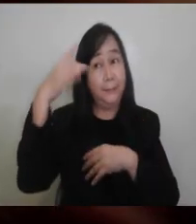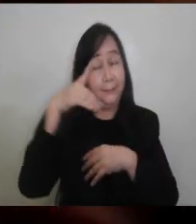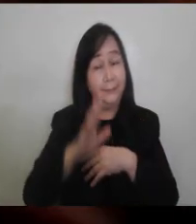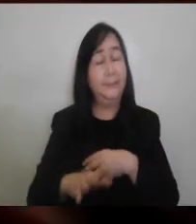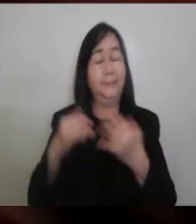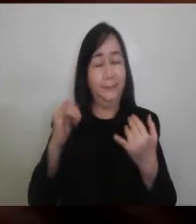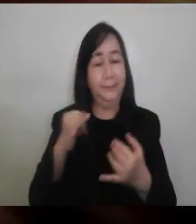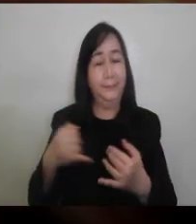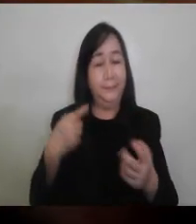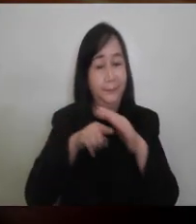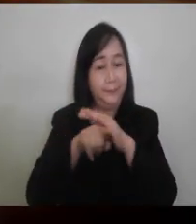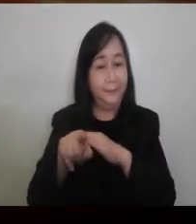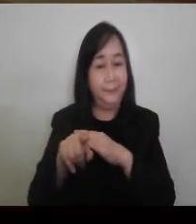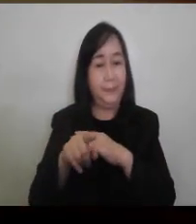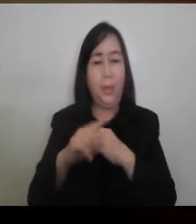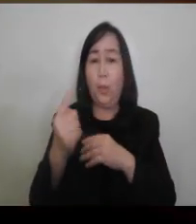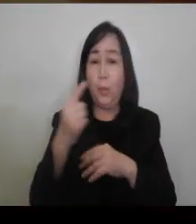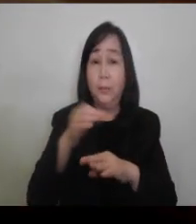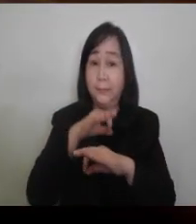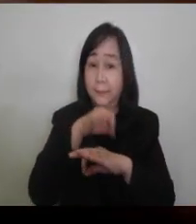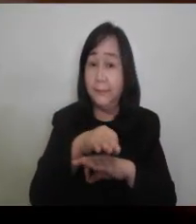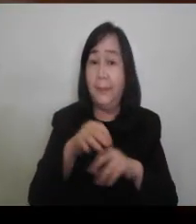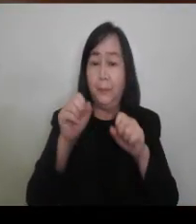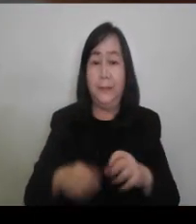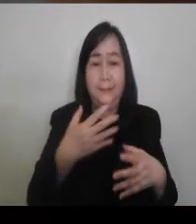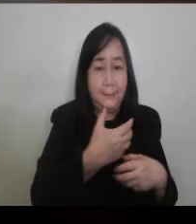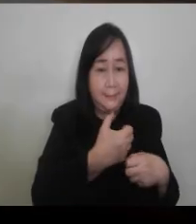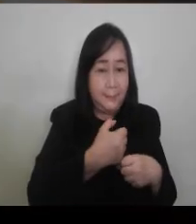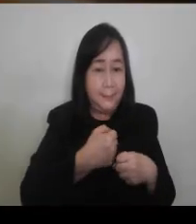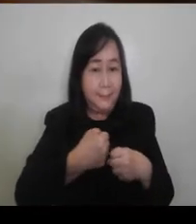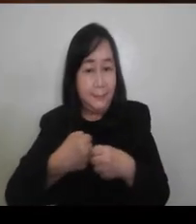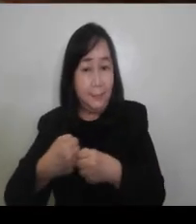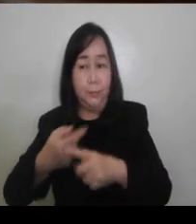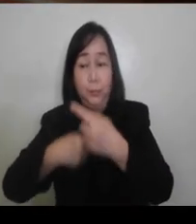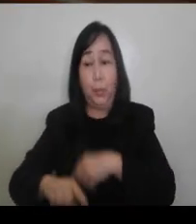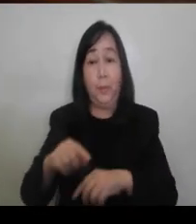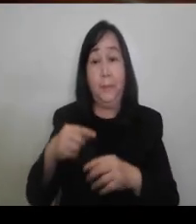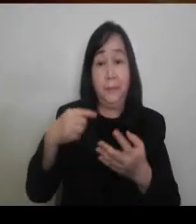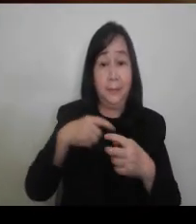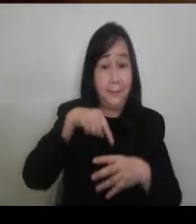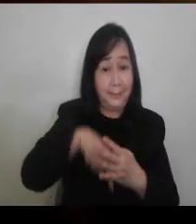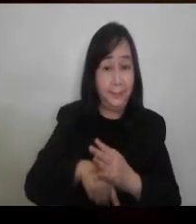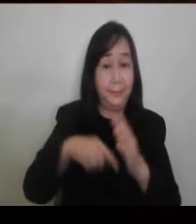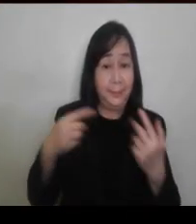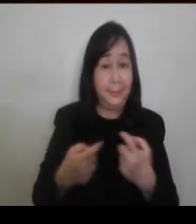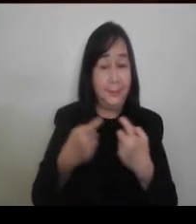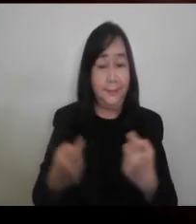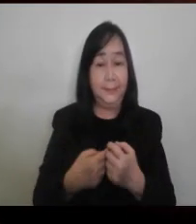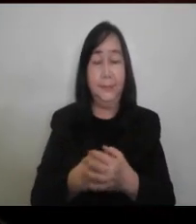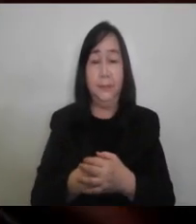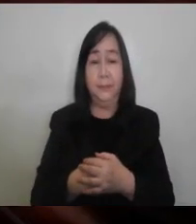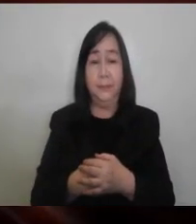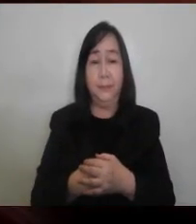escape velocity. Ang tanging puwersang kayang humugot sa atin mula sa grabidad ng